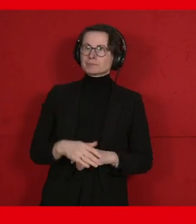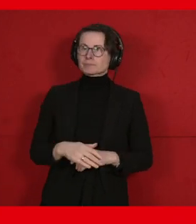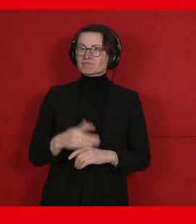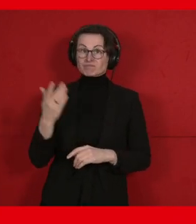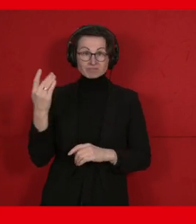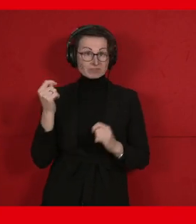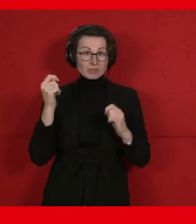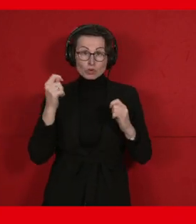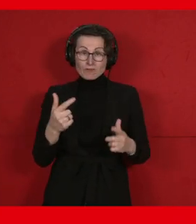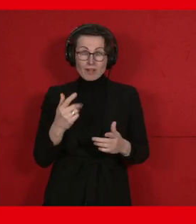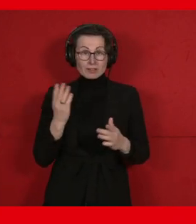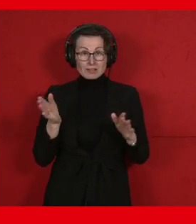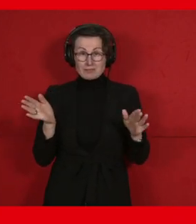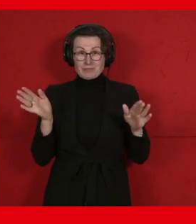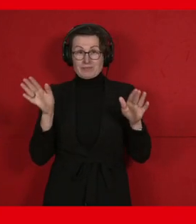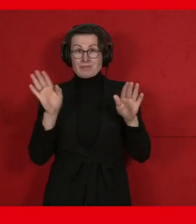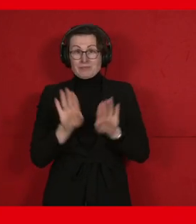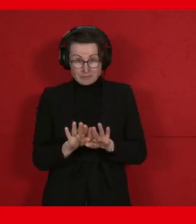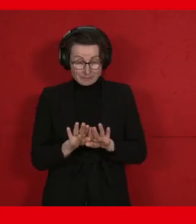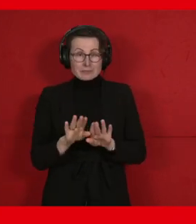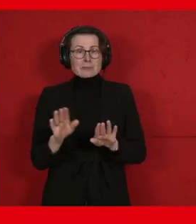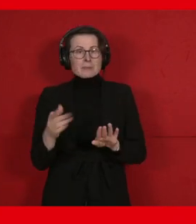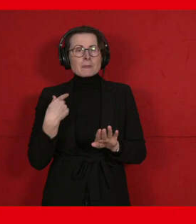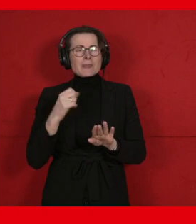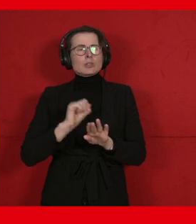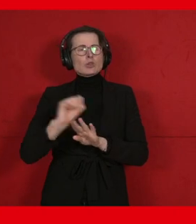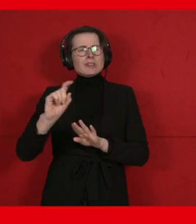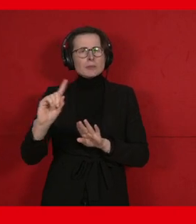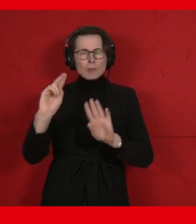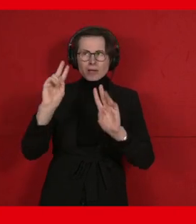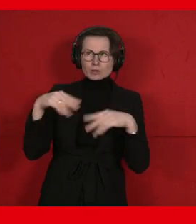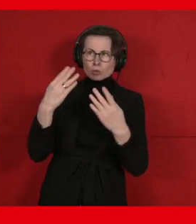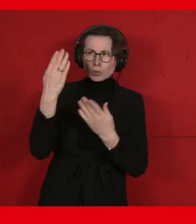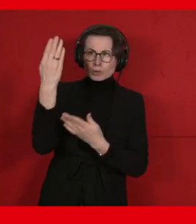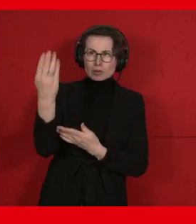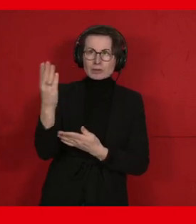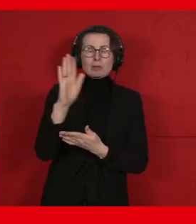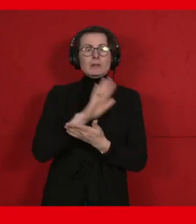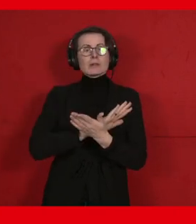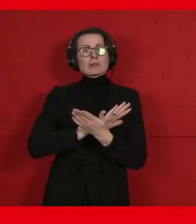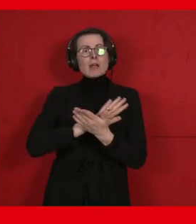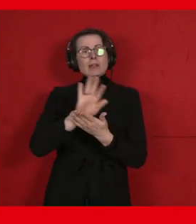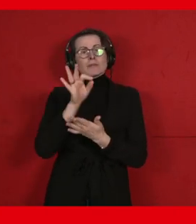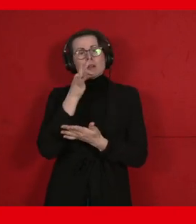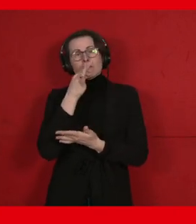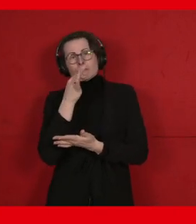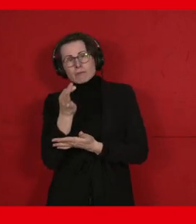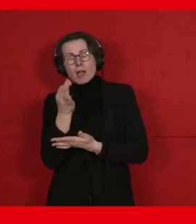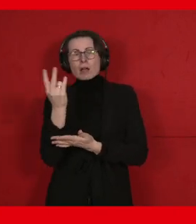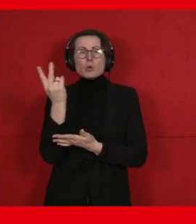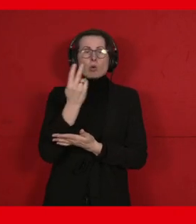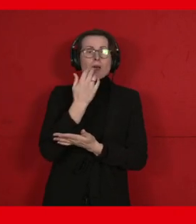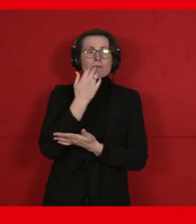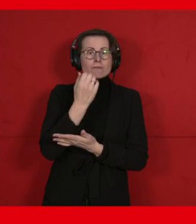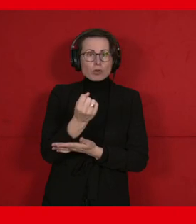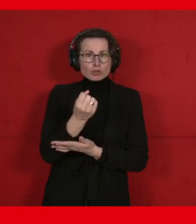schon die Schlussrunde, die ich aber trotzdem noch mal ganz kurz zurückgeben möchte. Und zwar mit einer einfachen Frage oder vielleicht auch mit einem Wunsch. Auch ich denke